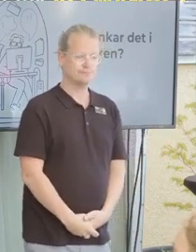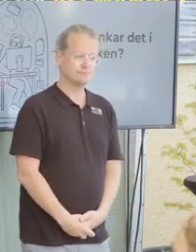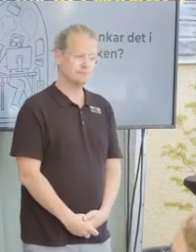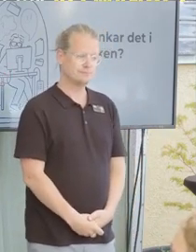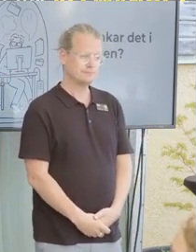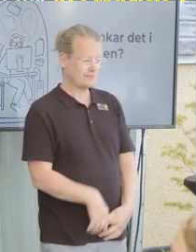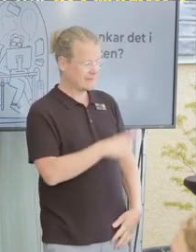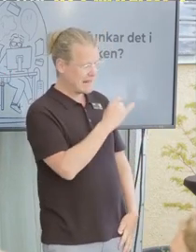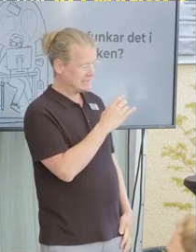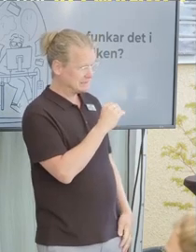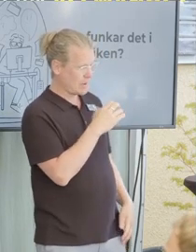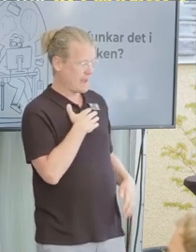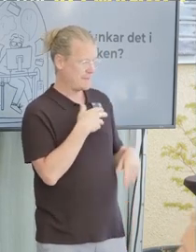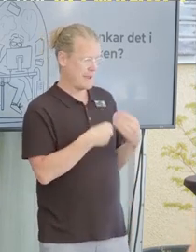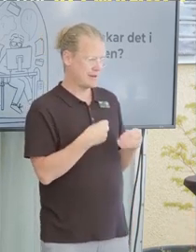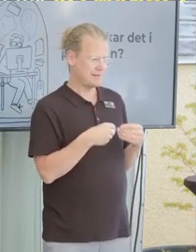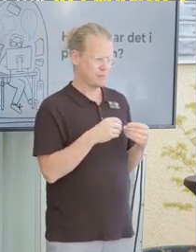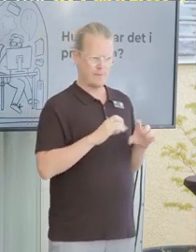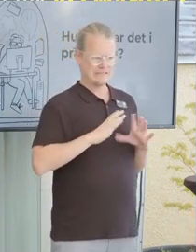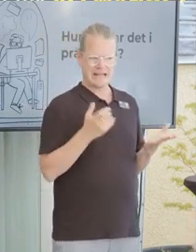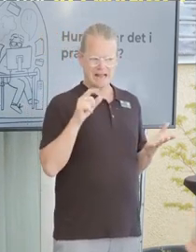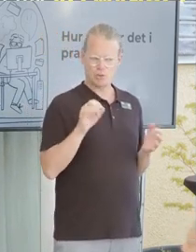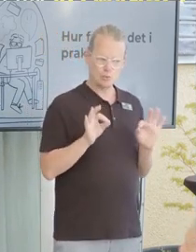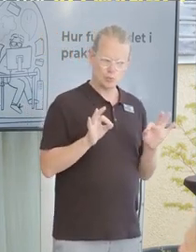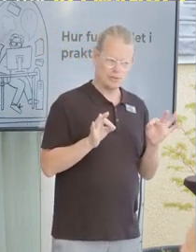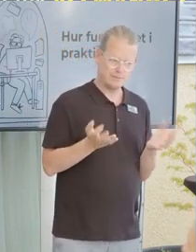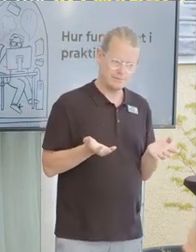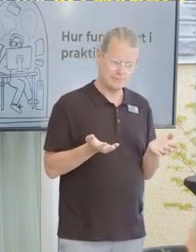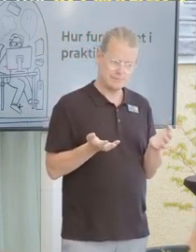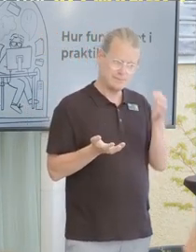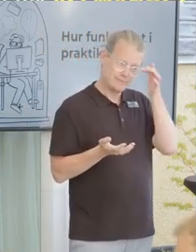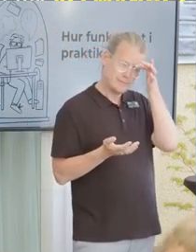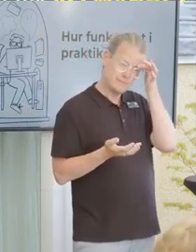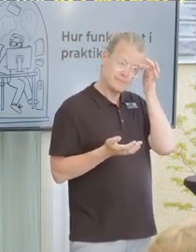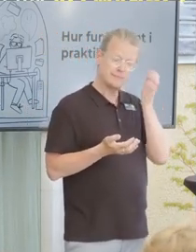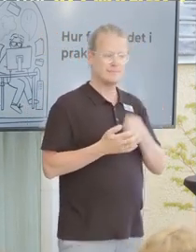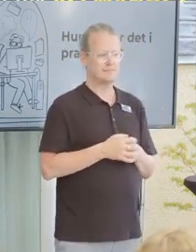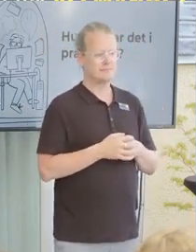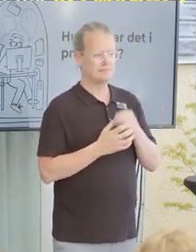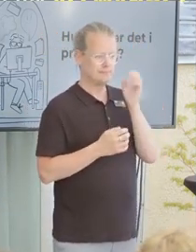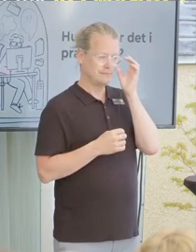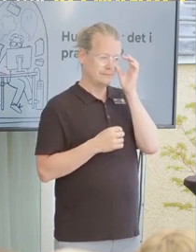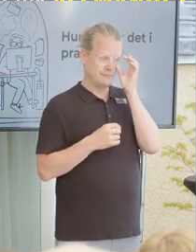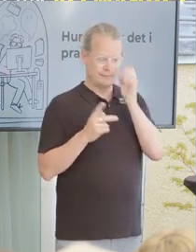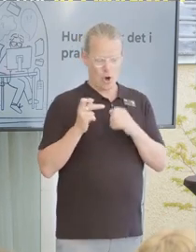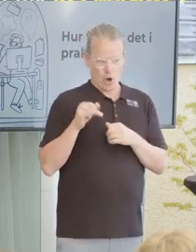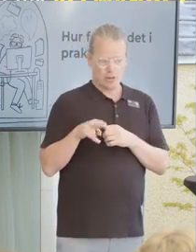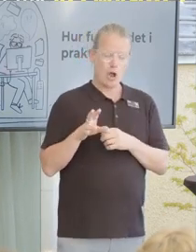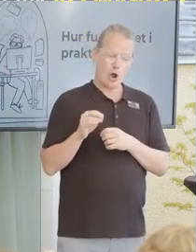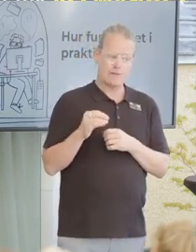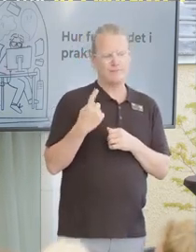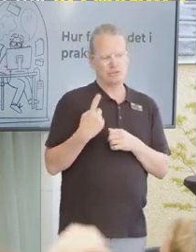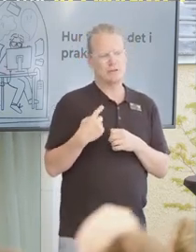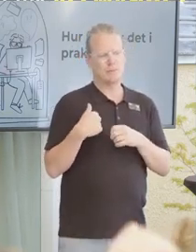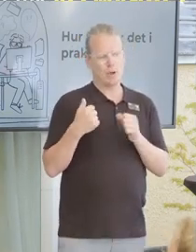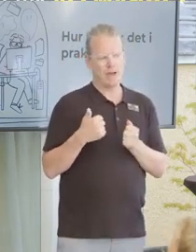digitaliserat än, hur finns det en möjlighet att göra det? Ja, då behöver vi digitalisera första delen. Ja,